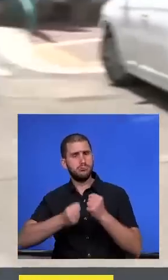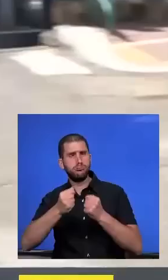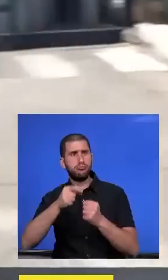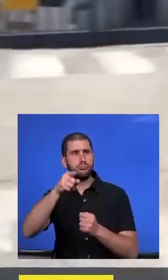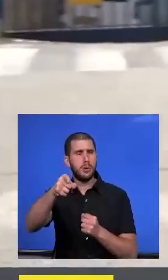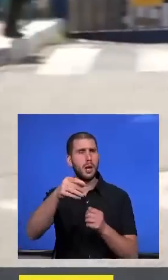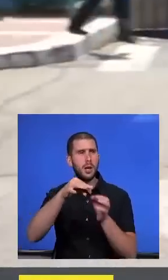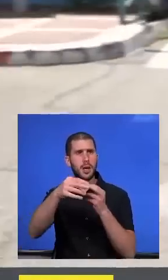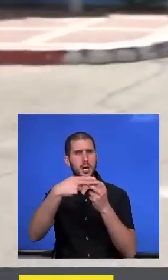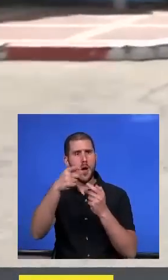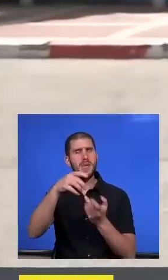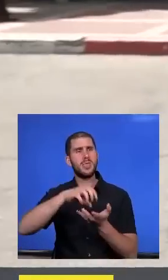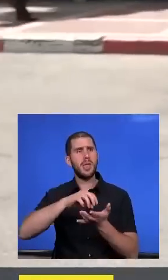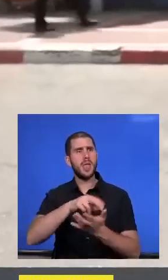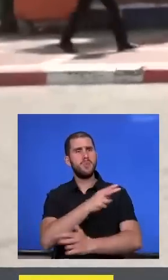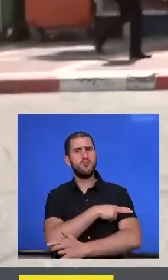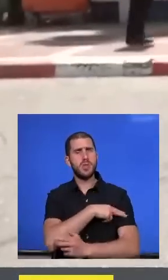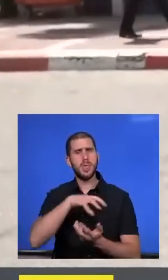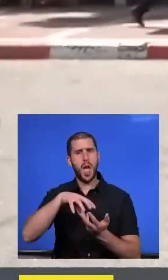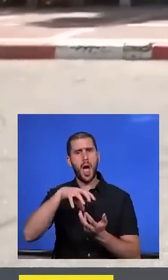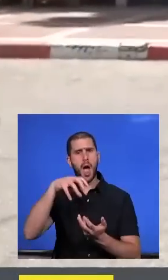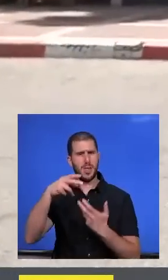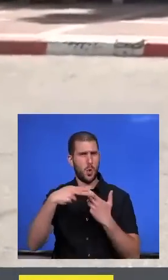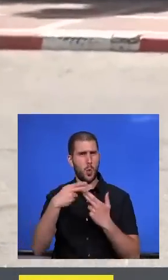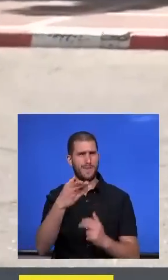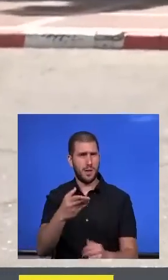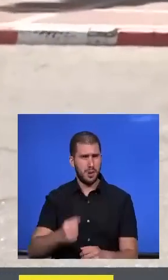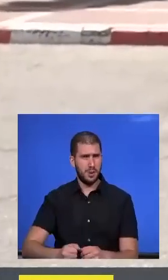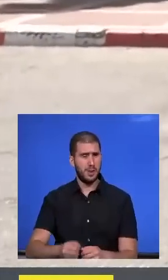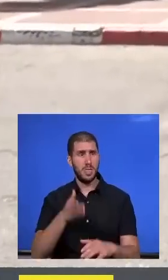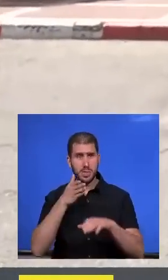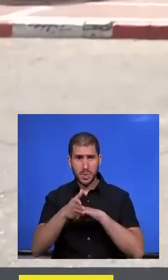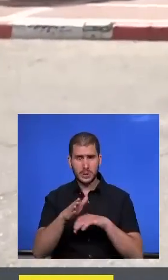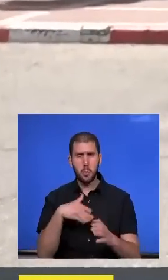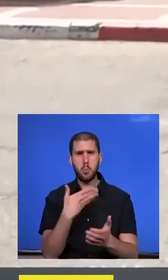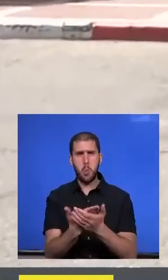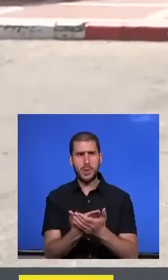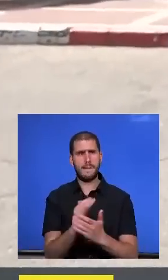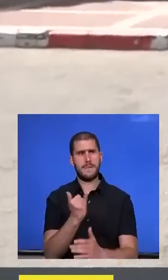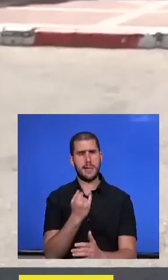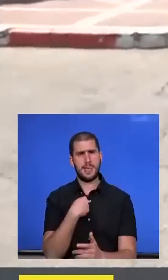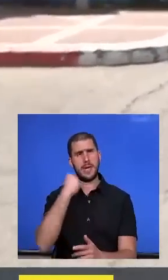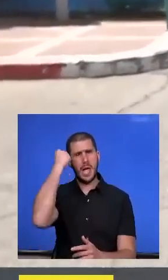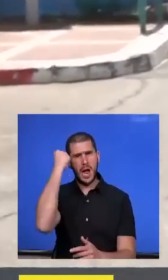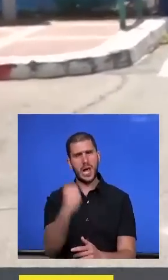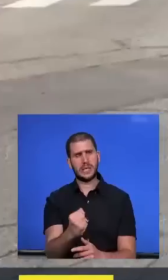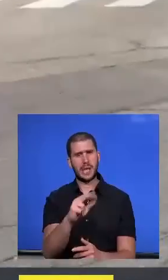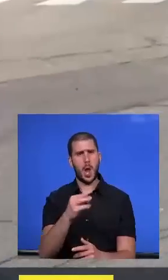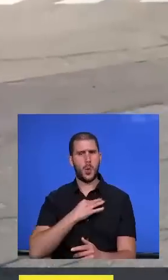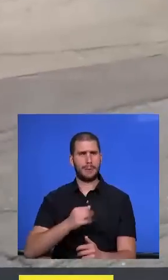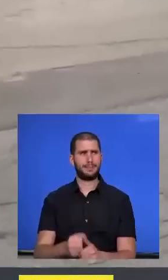מטרים לכאן, לתחנת משטרת ערד הסמוכה, נכנס ומתוודה, רצחתי את אחותי.